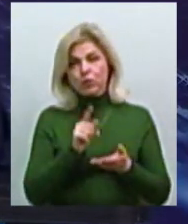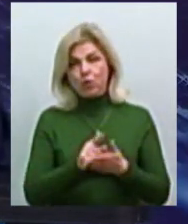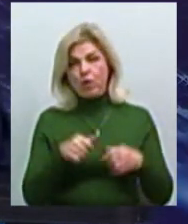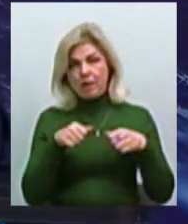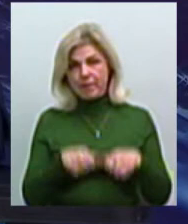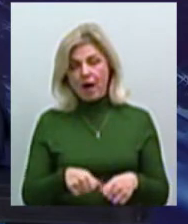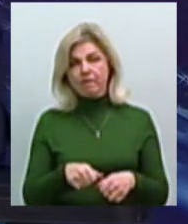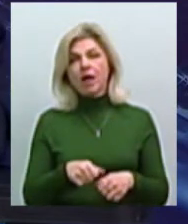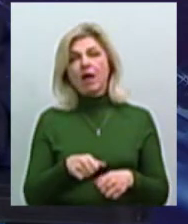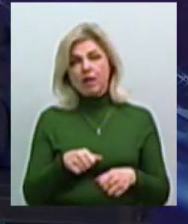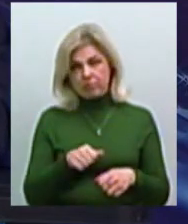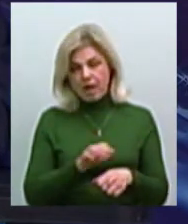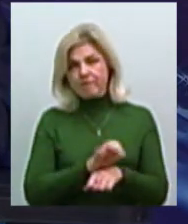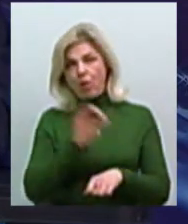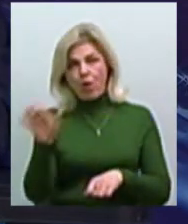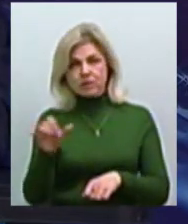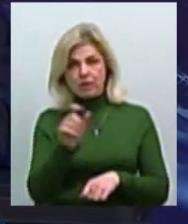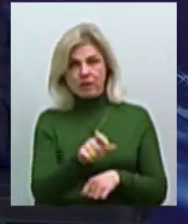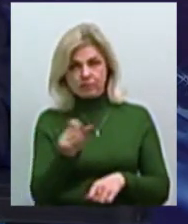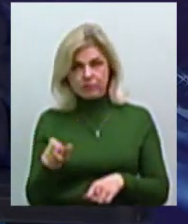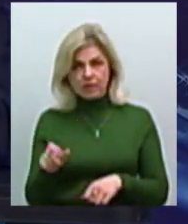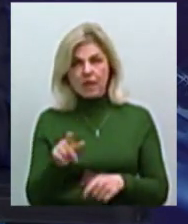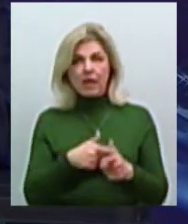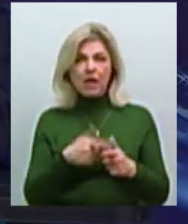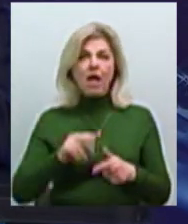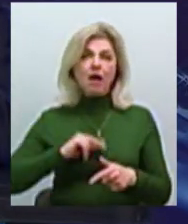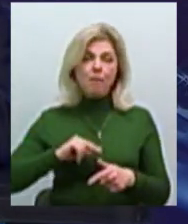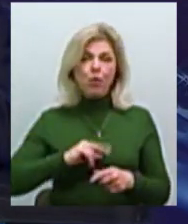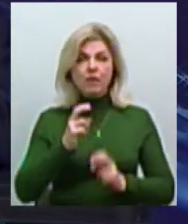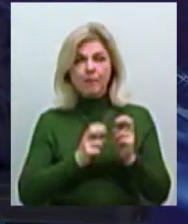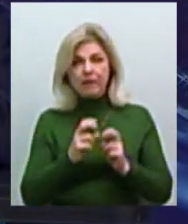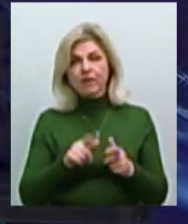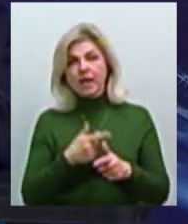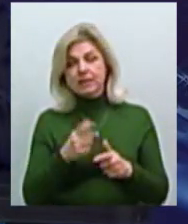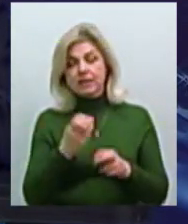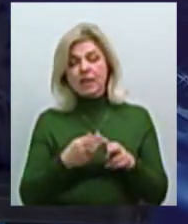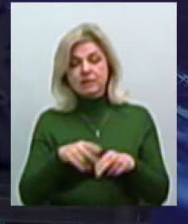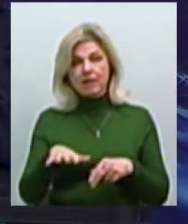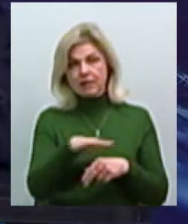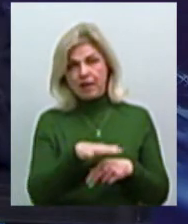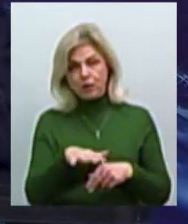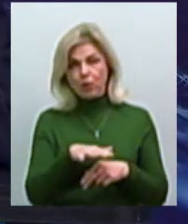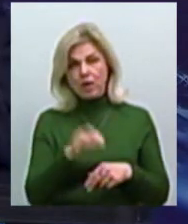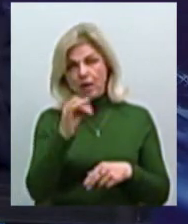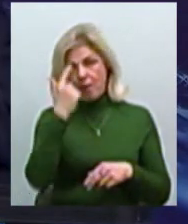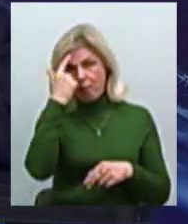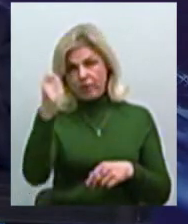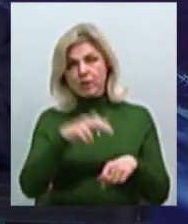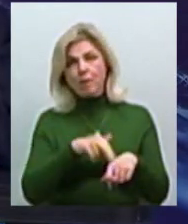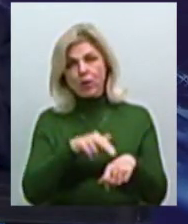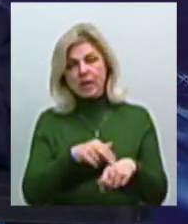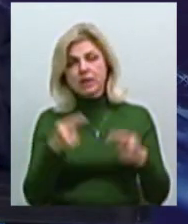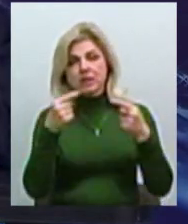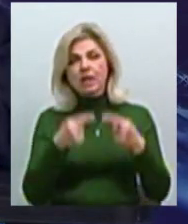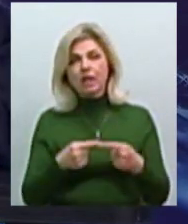з евакуації населення або співробітників підприємства з цієї території, повідомляє про це поліцію. Згідно